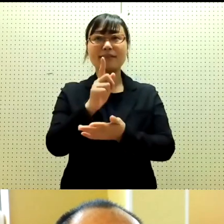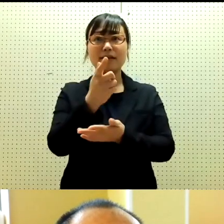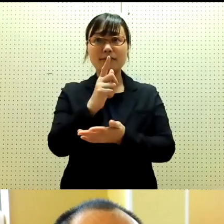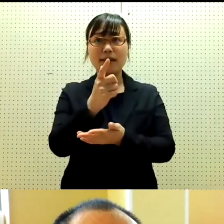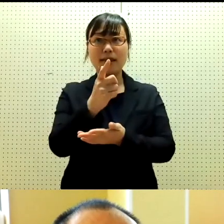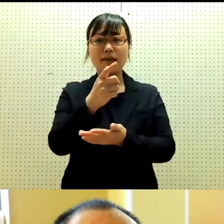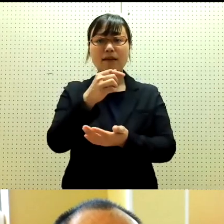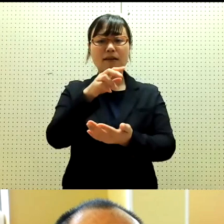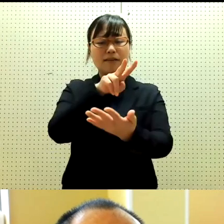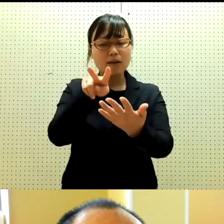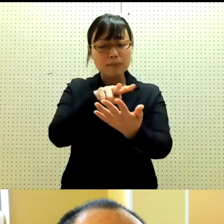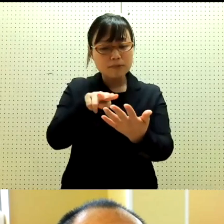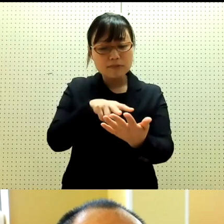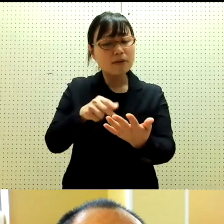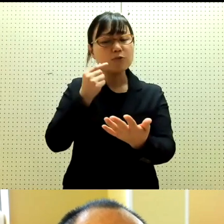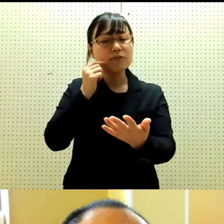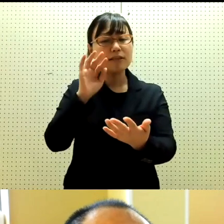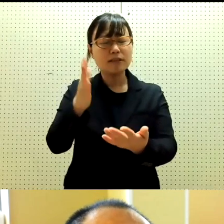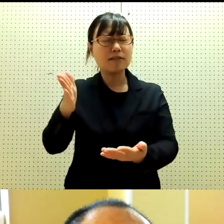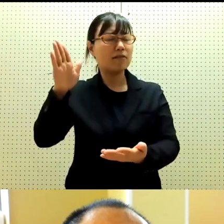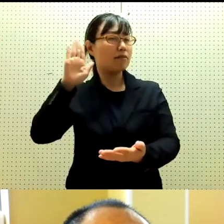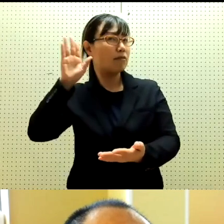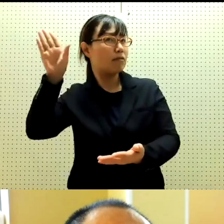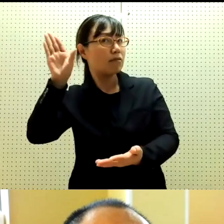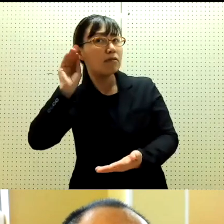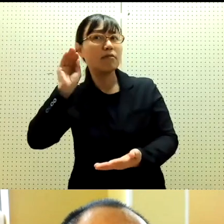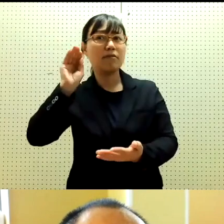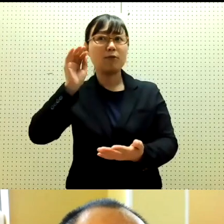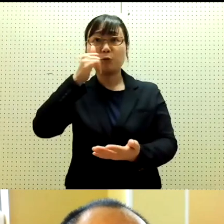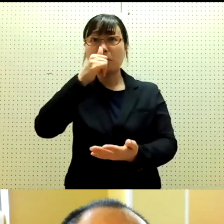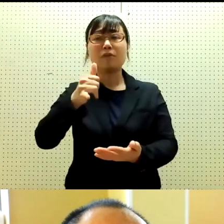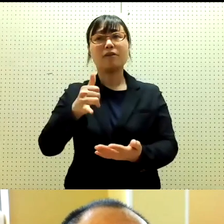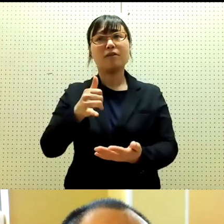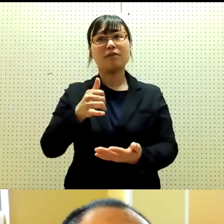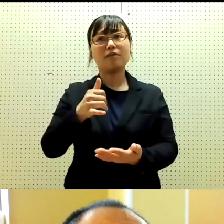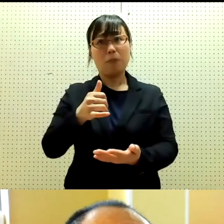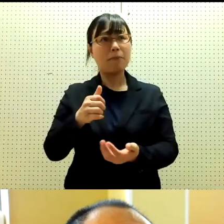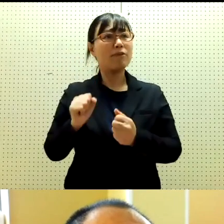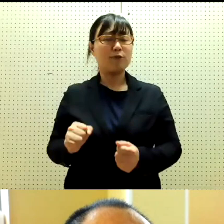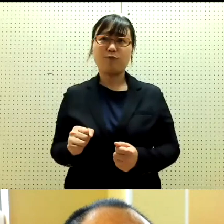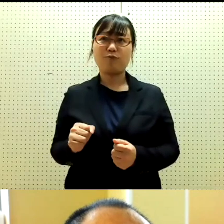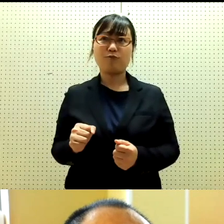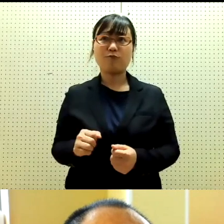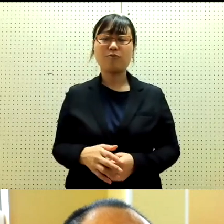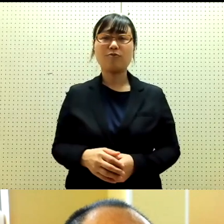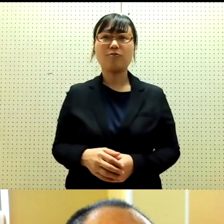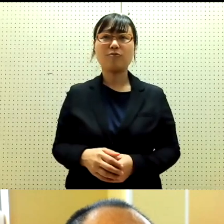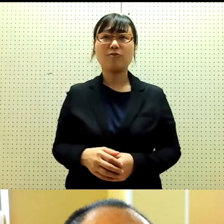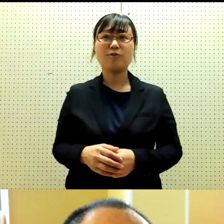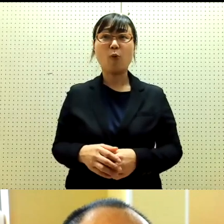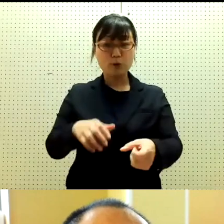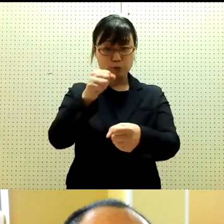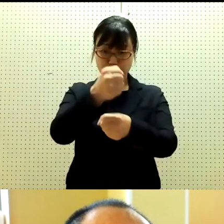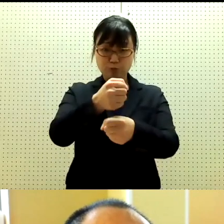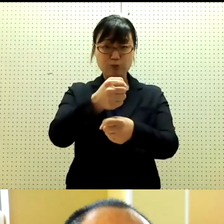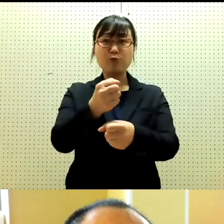えば音声で耳から聞くことによってなんていうことも非常に容易にできる、そういったツールが目の前にあるわけ